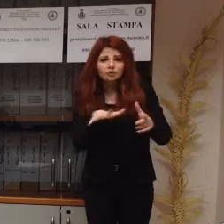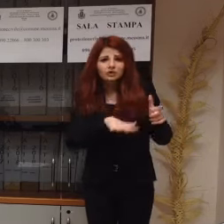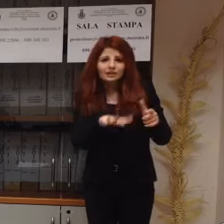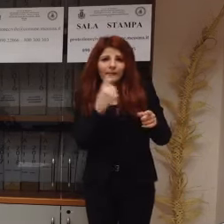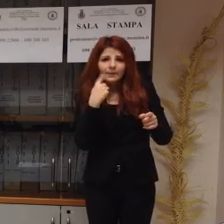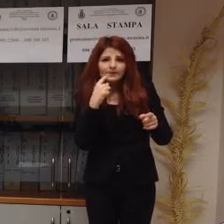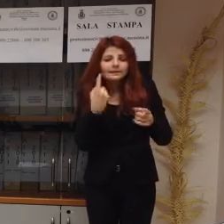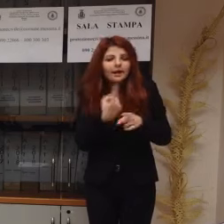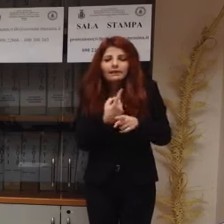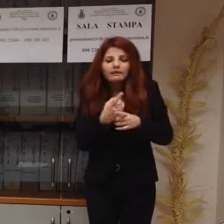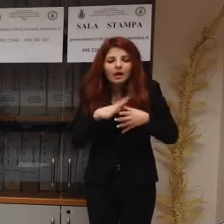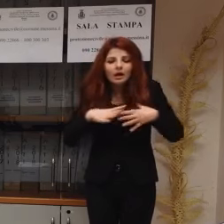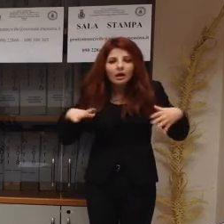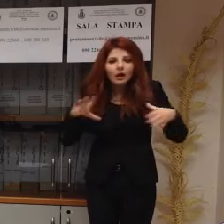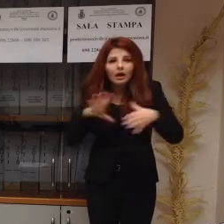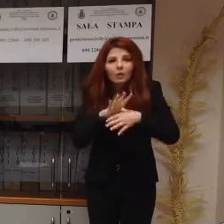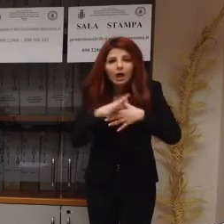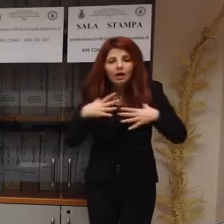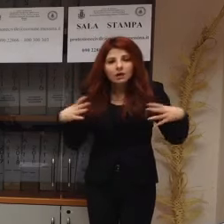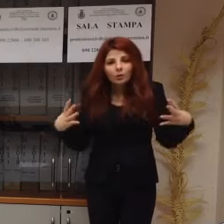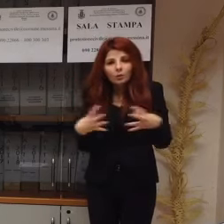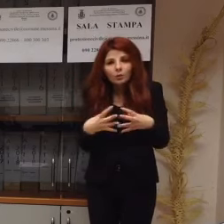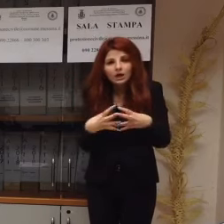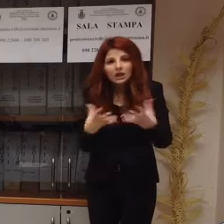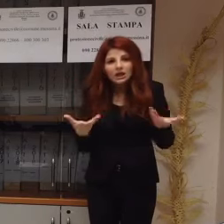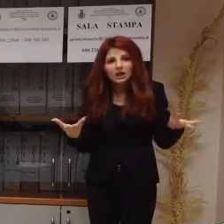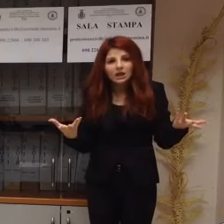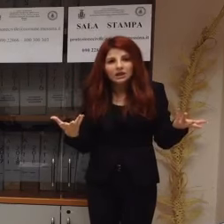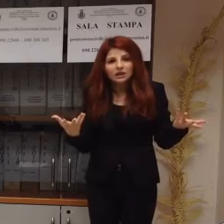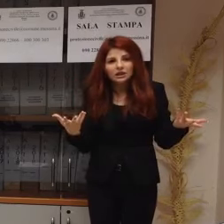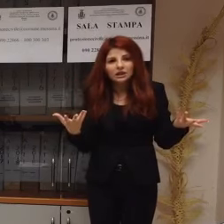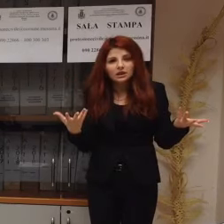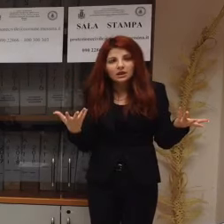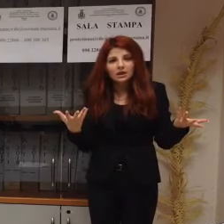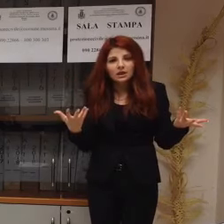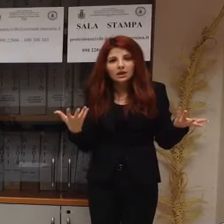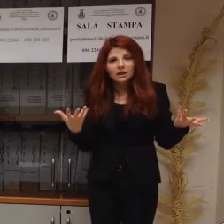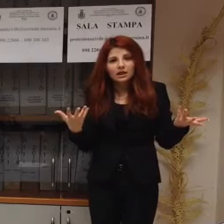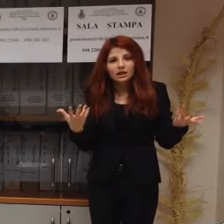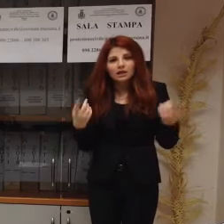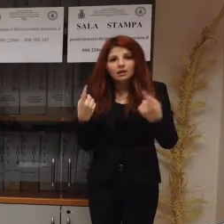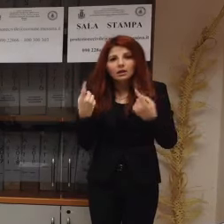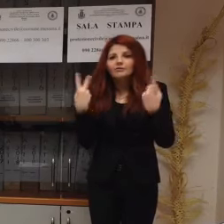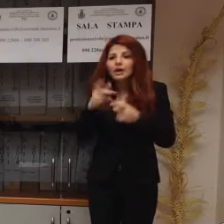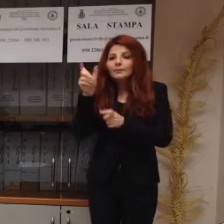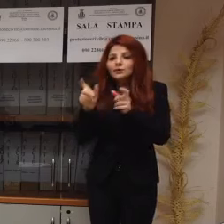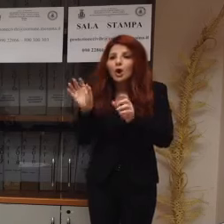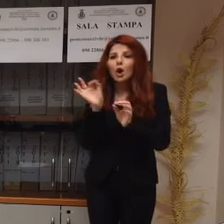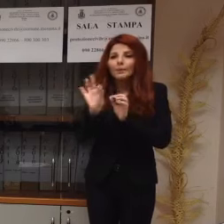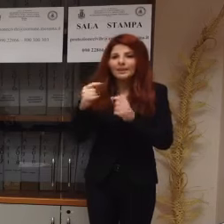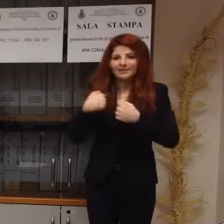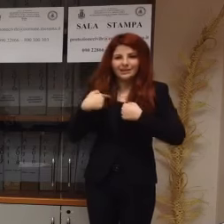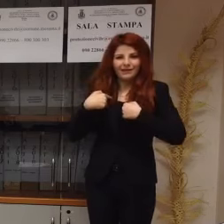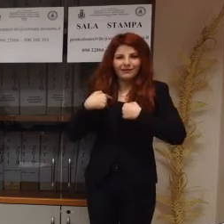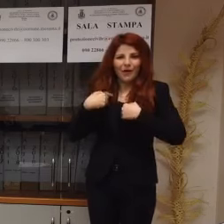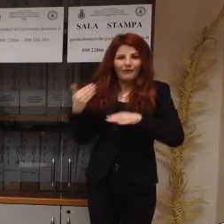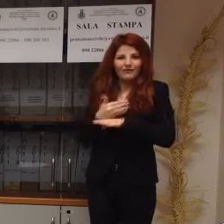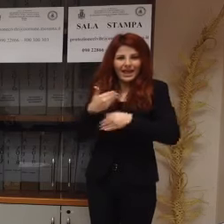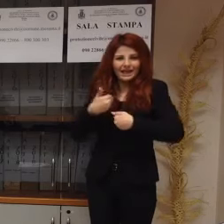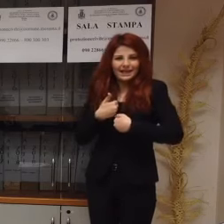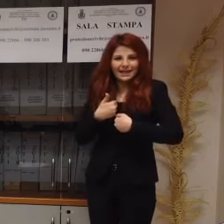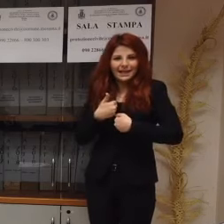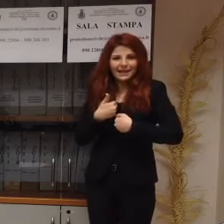di certi personaggi che vivono in città, e pur di colpire il sindaco De Luca colpiscono l'intera